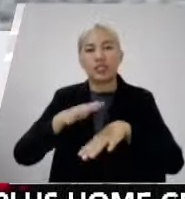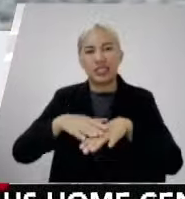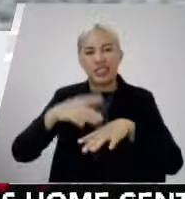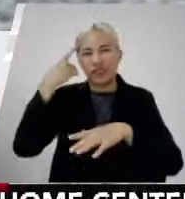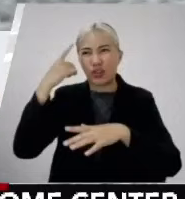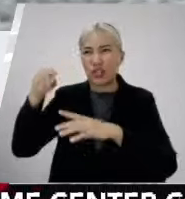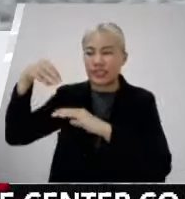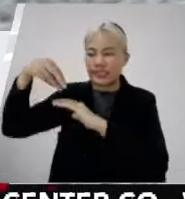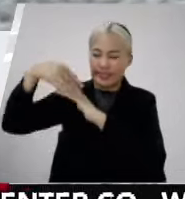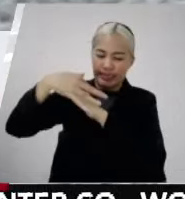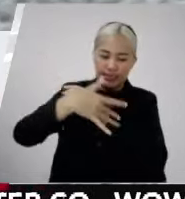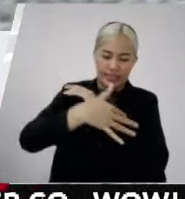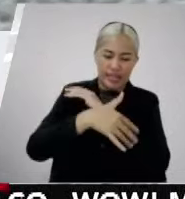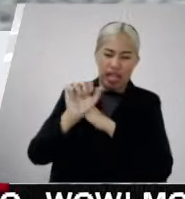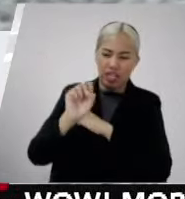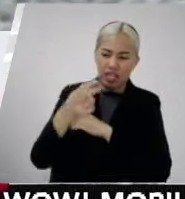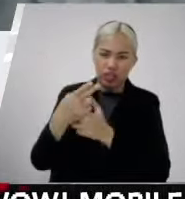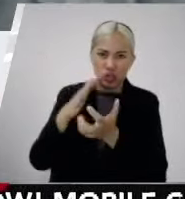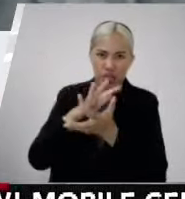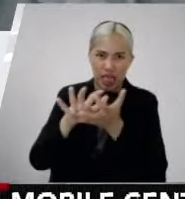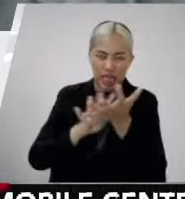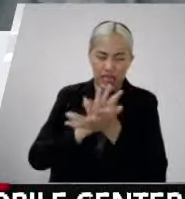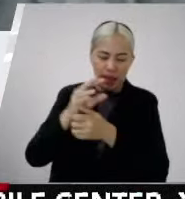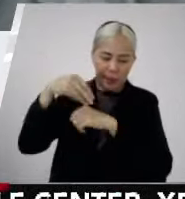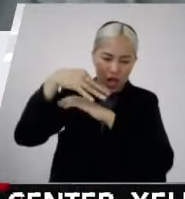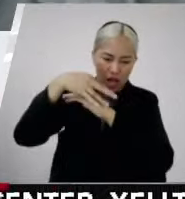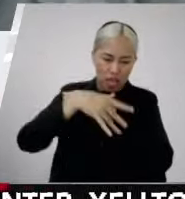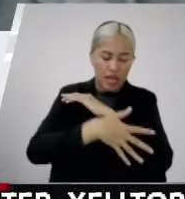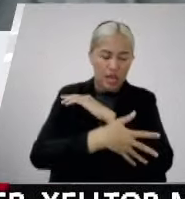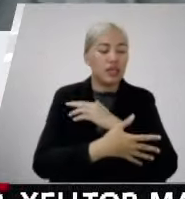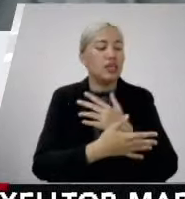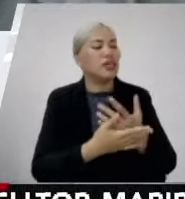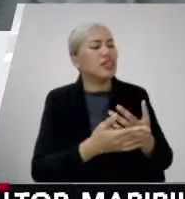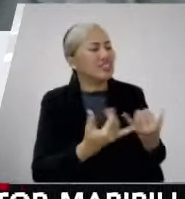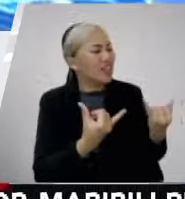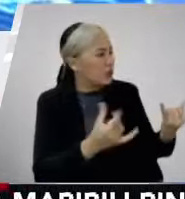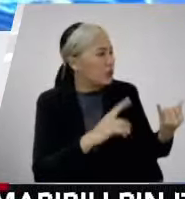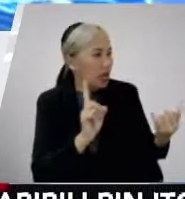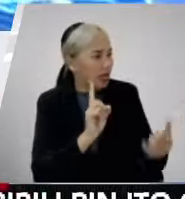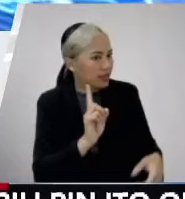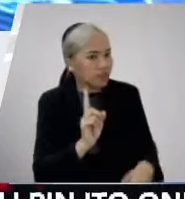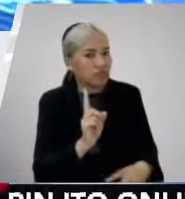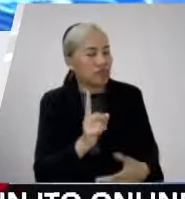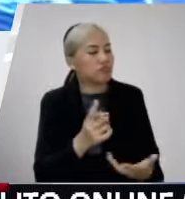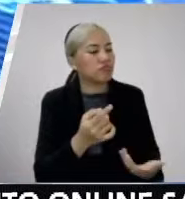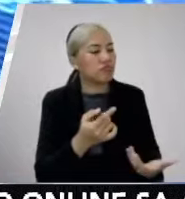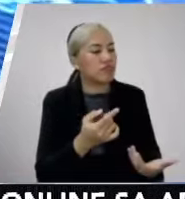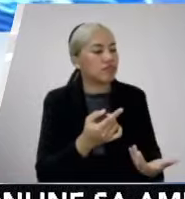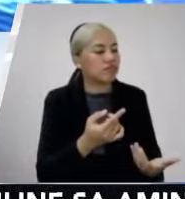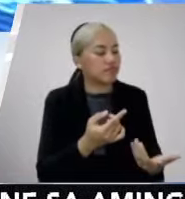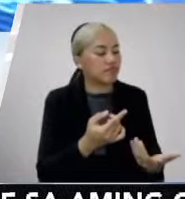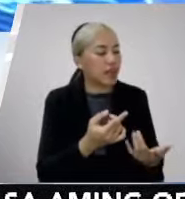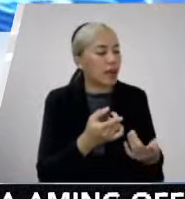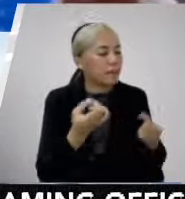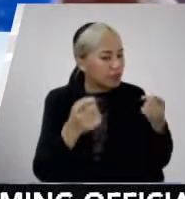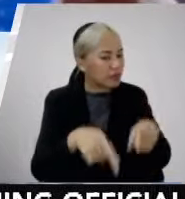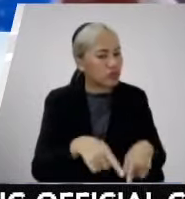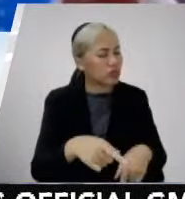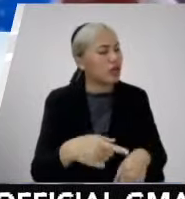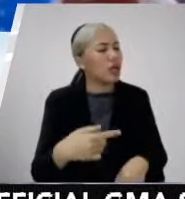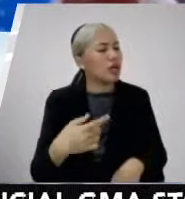po. So anong advice po ninyo sa inyong mga residente, yung mga voluntarily nag-evacuate, saan po sila ngayon nakatira? Andito po sa